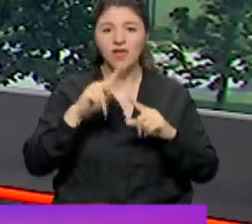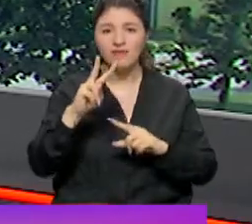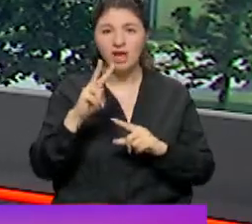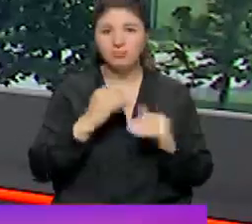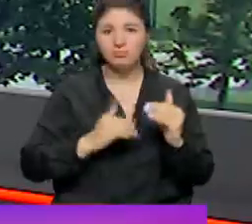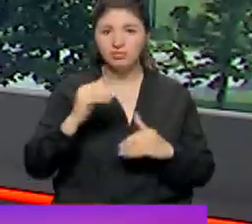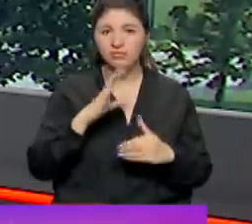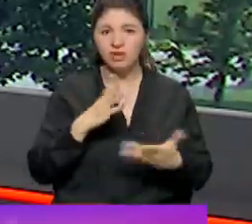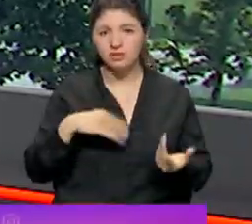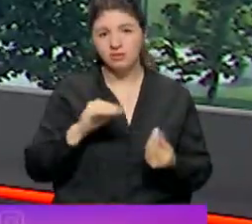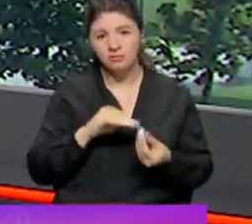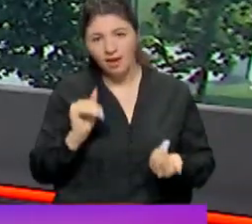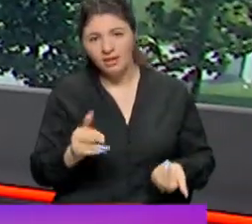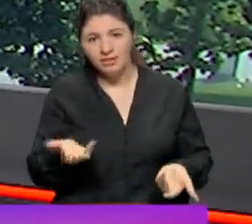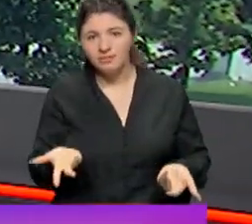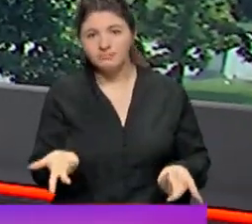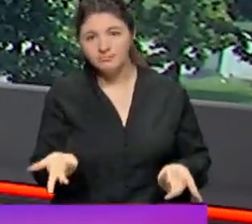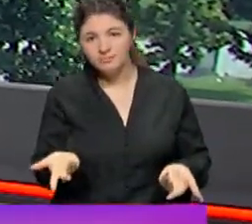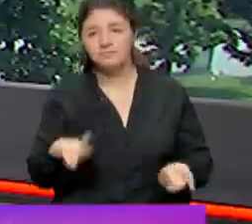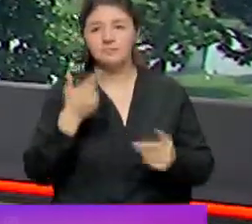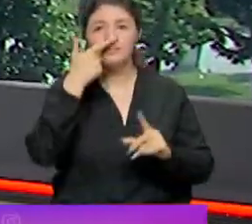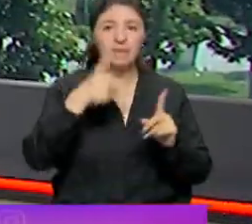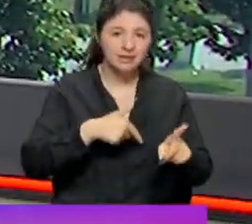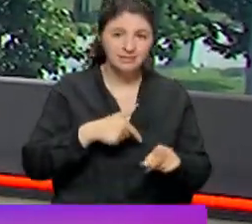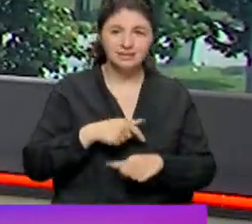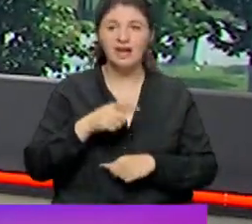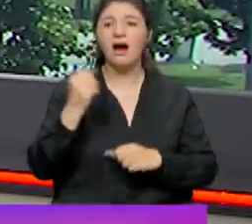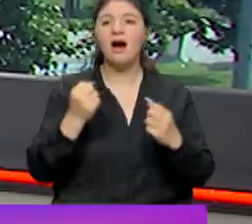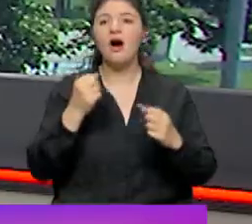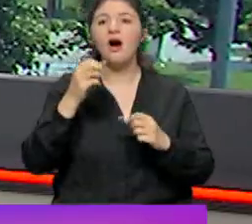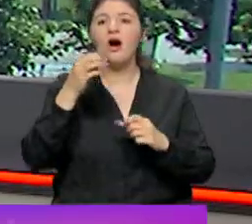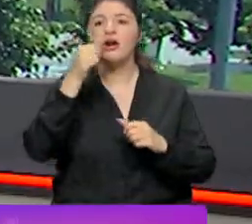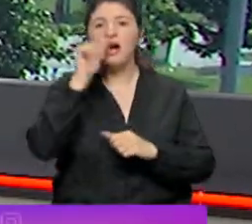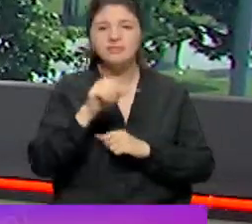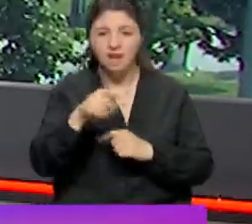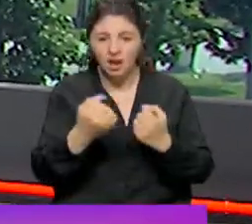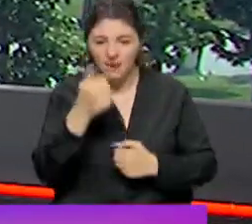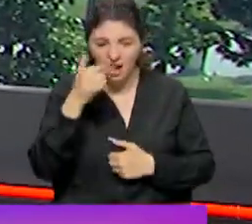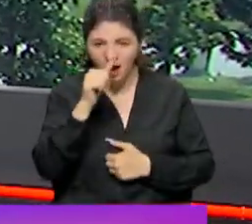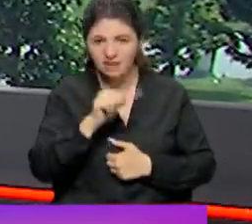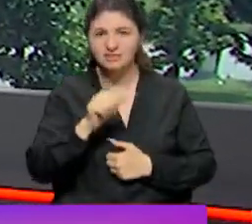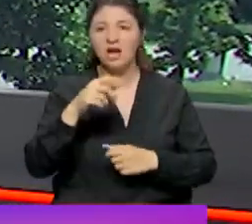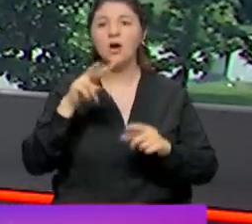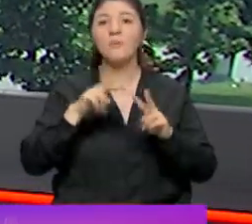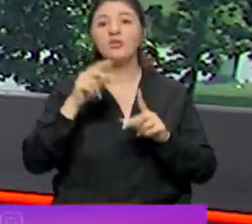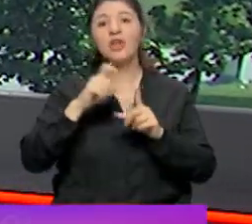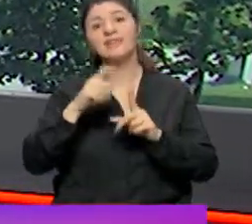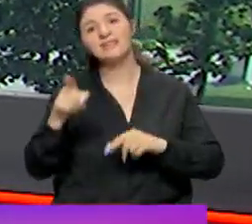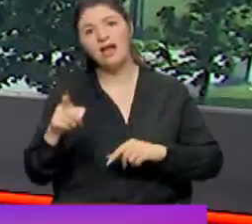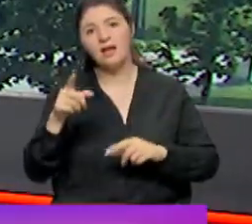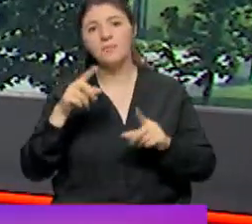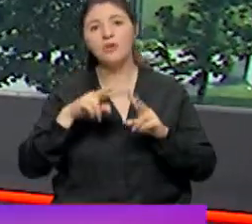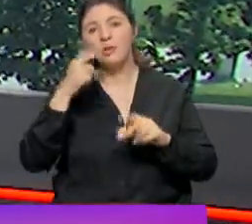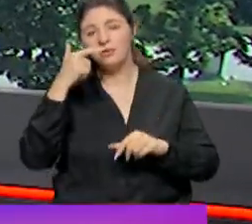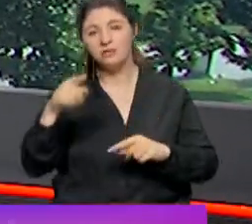artışı yani zam geldi Benzine otogaza motorine zam geldi Hatta